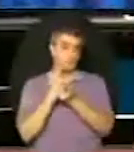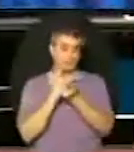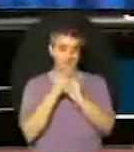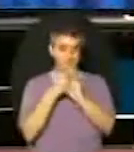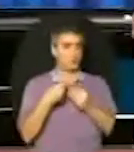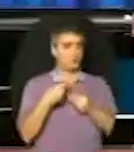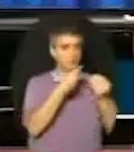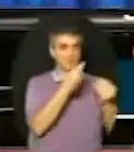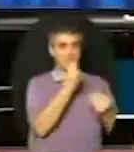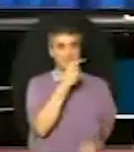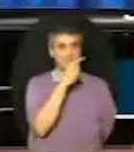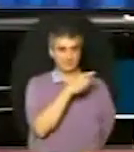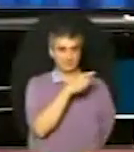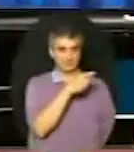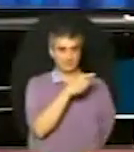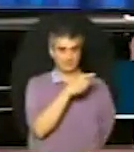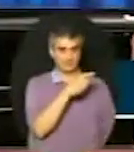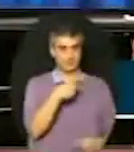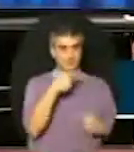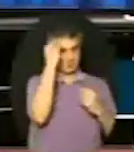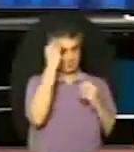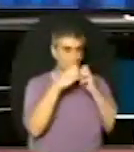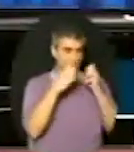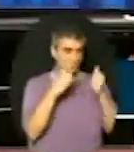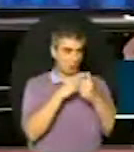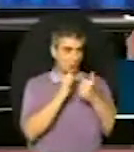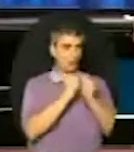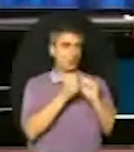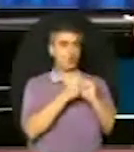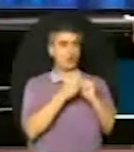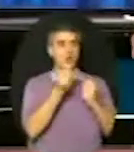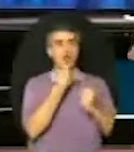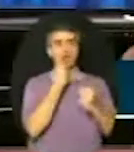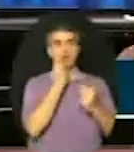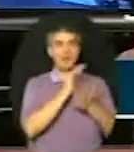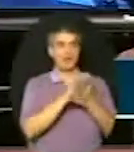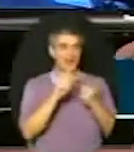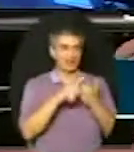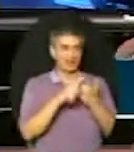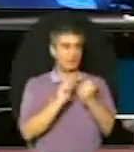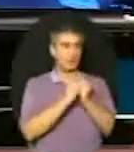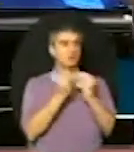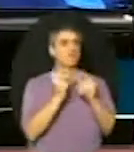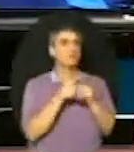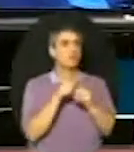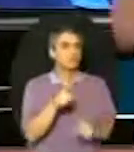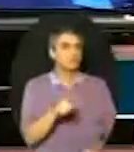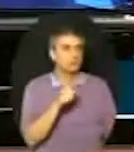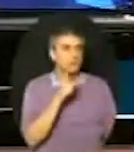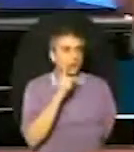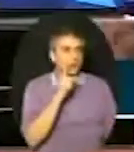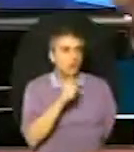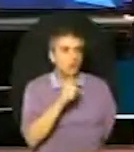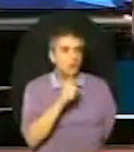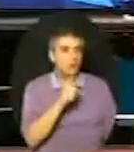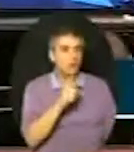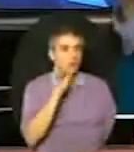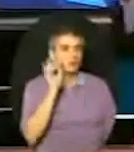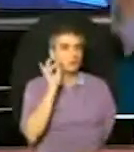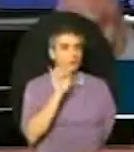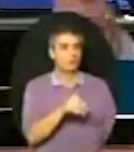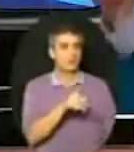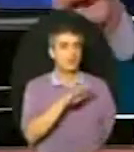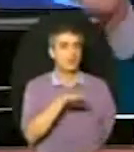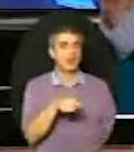את הכסף הזה ליום לימודים ארוך או לארוחה חינם או לכל מיני דברים כאלה, הוא מרים יד נגד